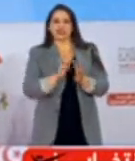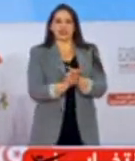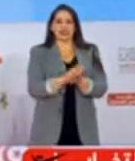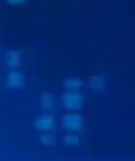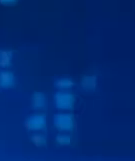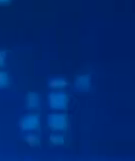مترشحا